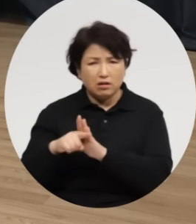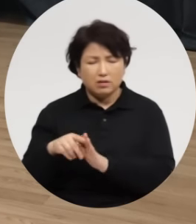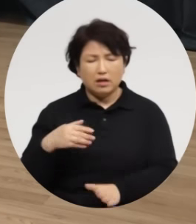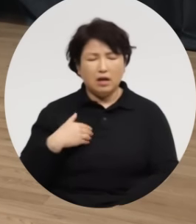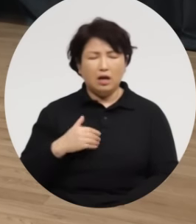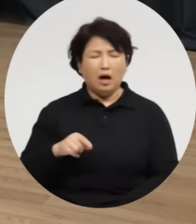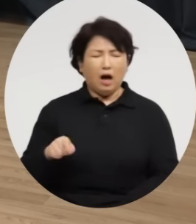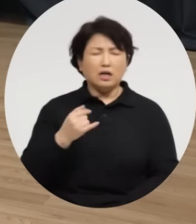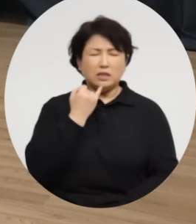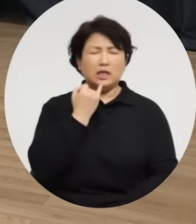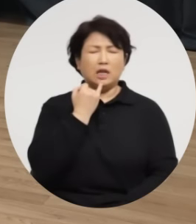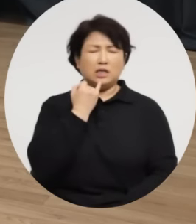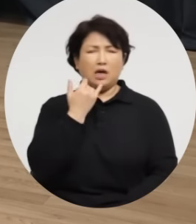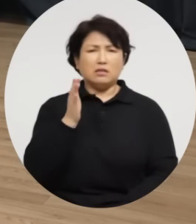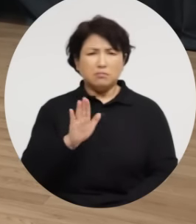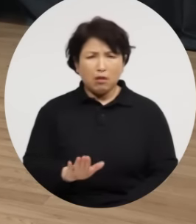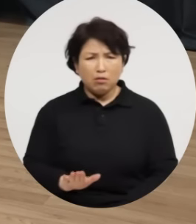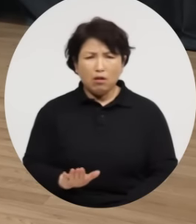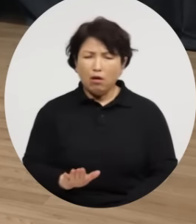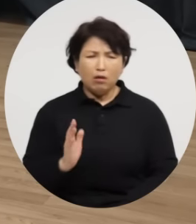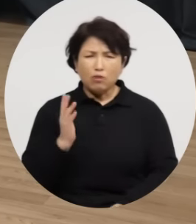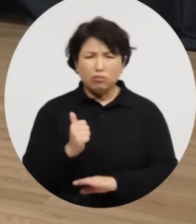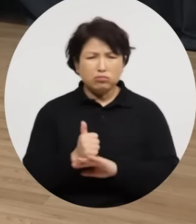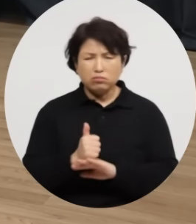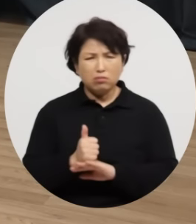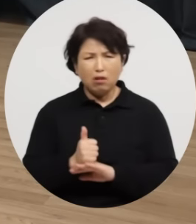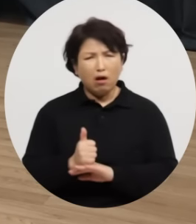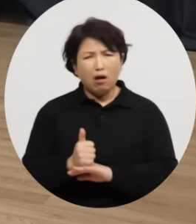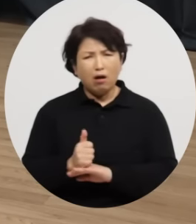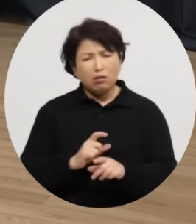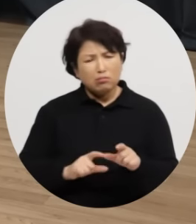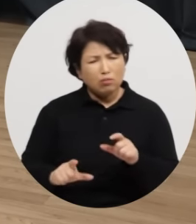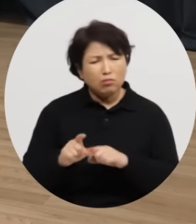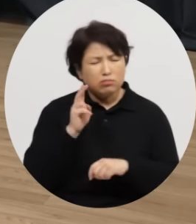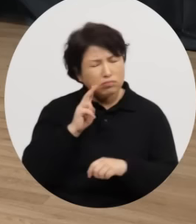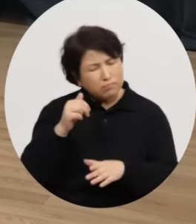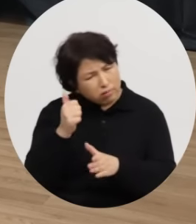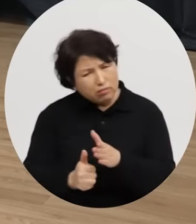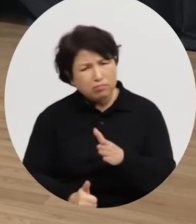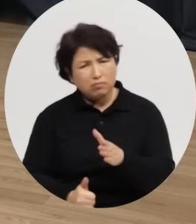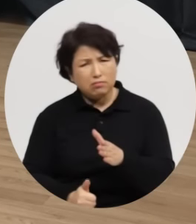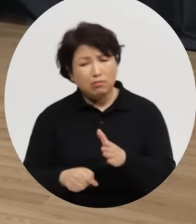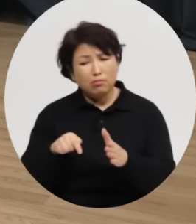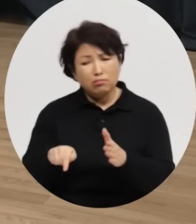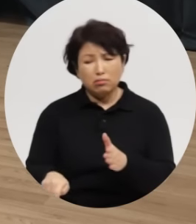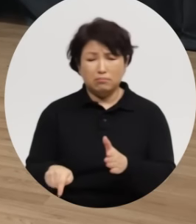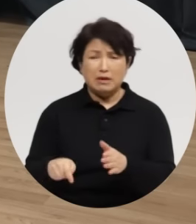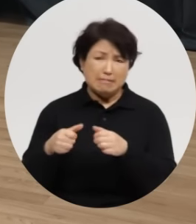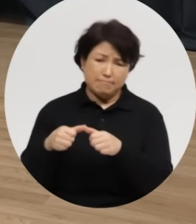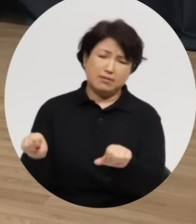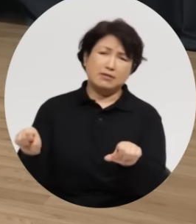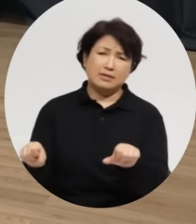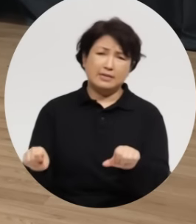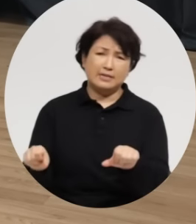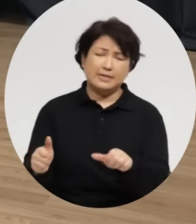의식적으로 문제가 아니다라고 생각해도 빠져나오기 힘들 때 어떻게 하면 빠져나올 수 있을지 여쭙고